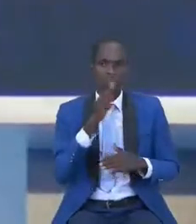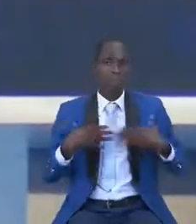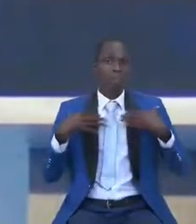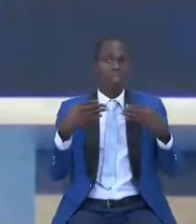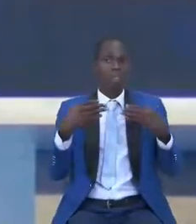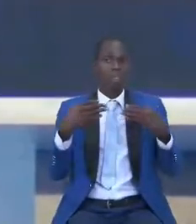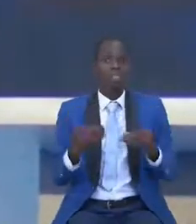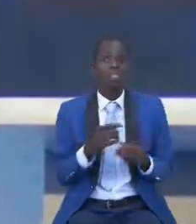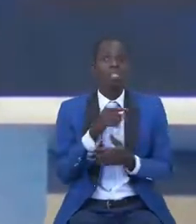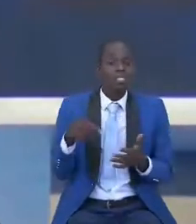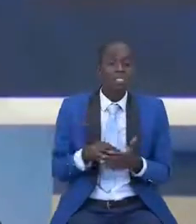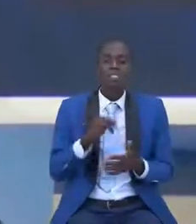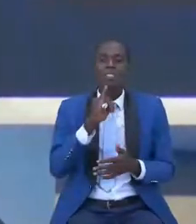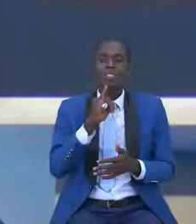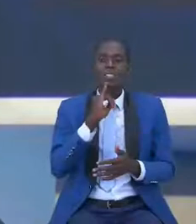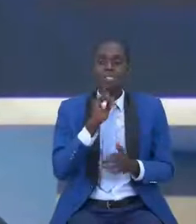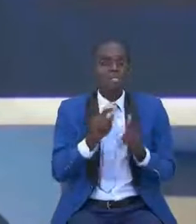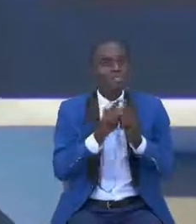sera guéri.